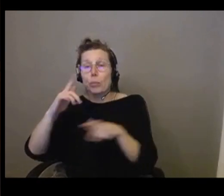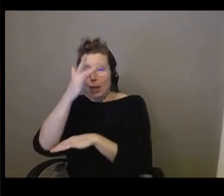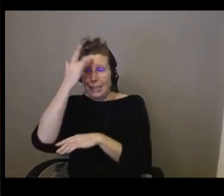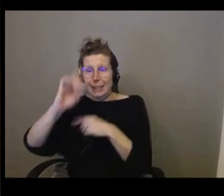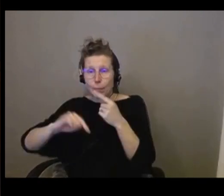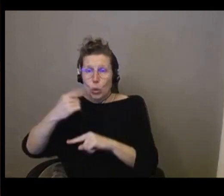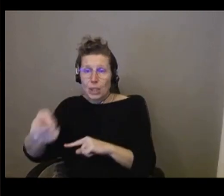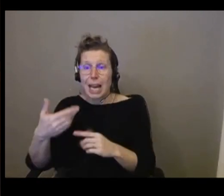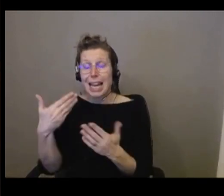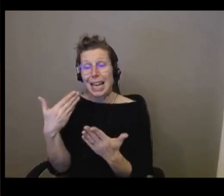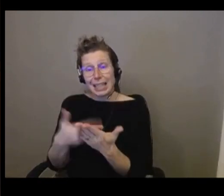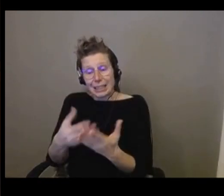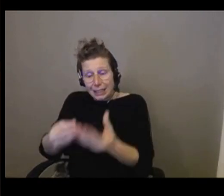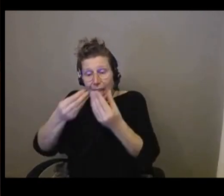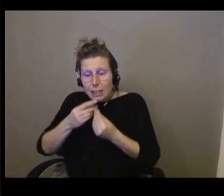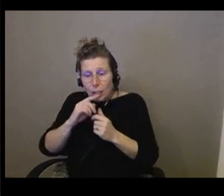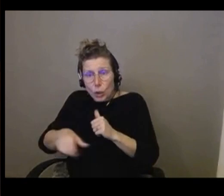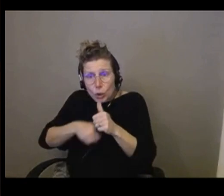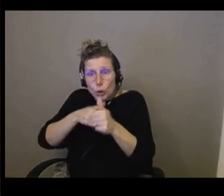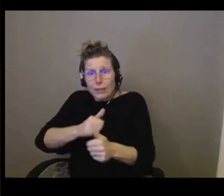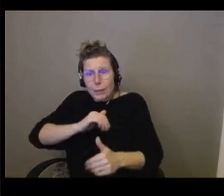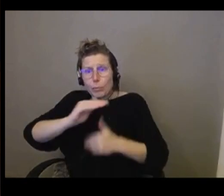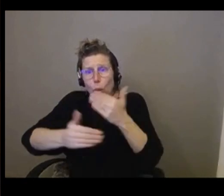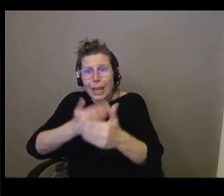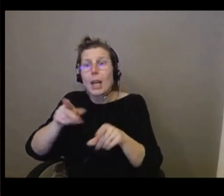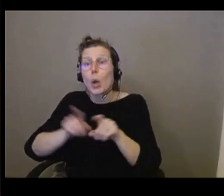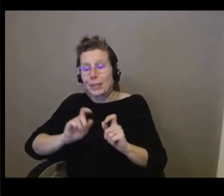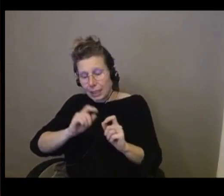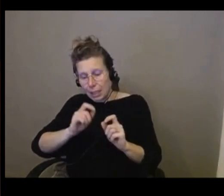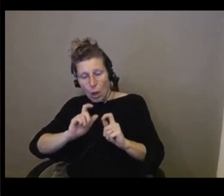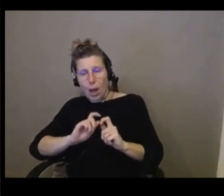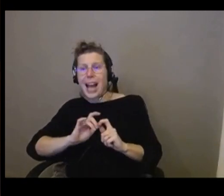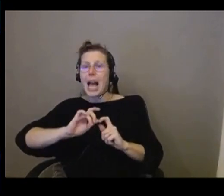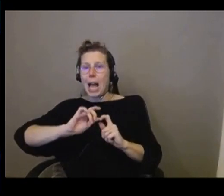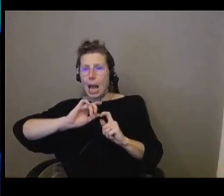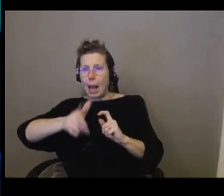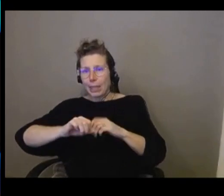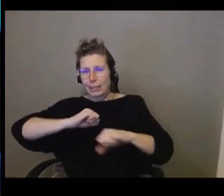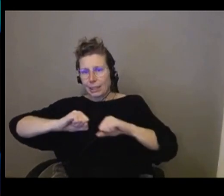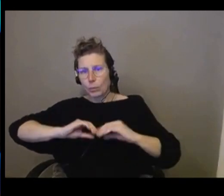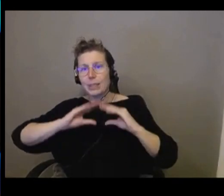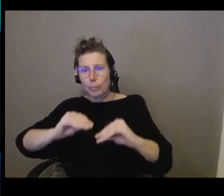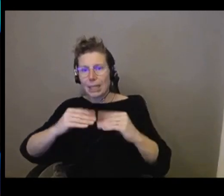réalisés et l'impact concret des actions qu'on met en place. Et donc, côté pouvoir public, la question de la